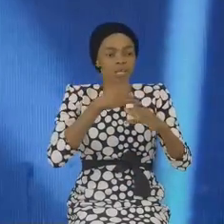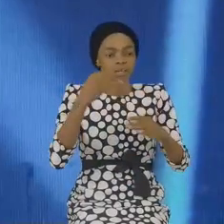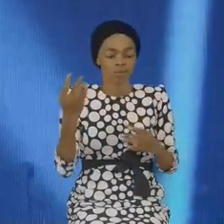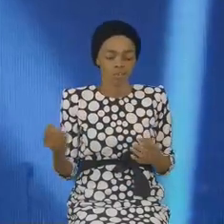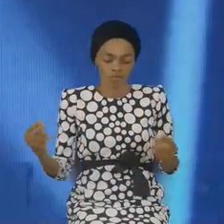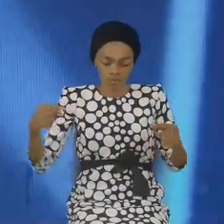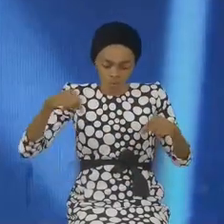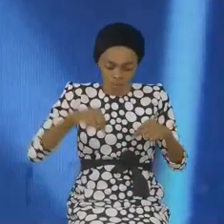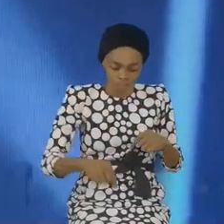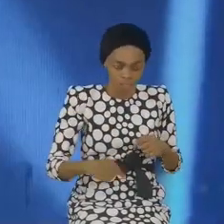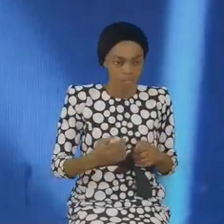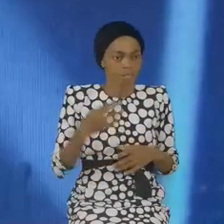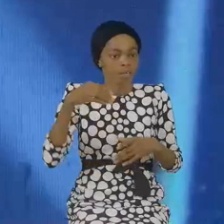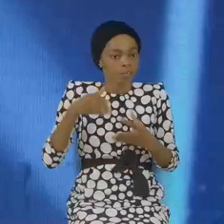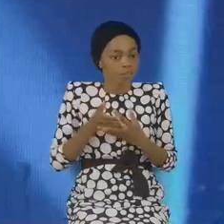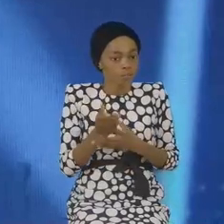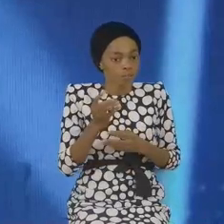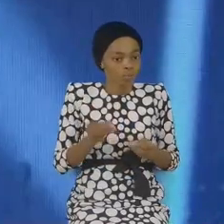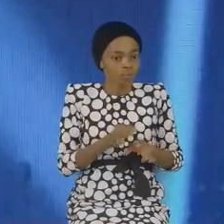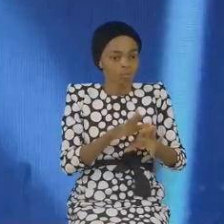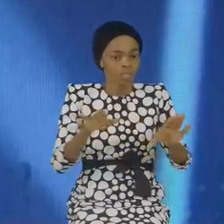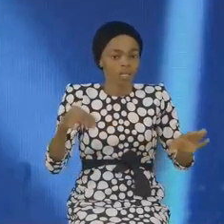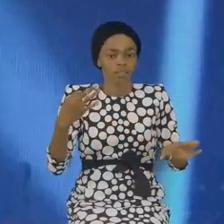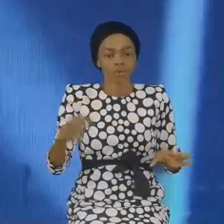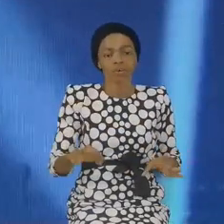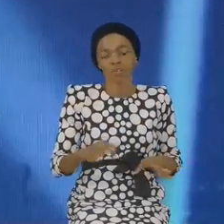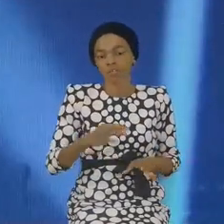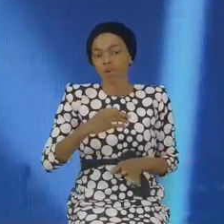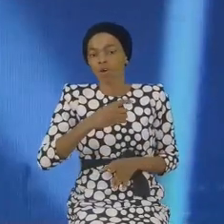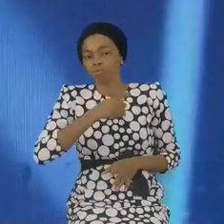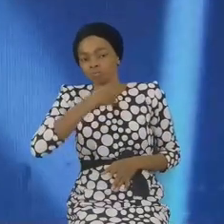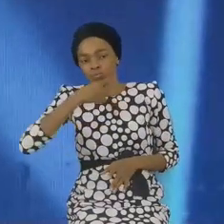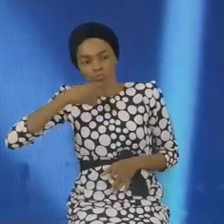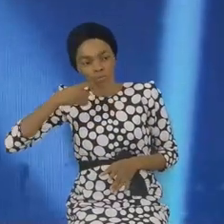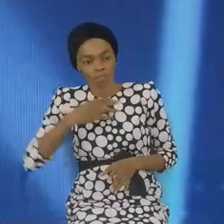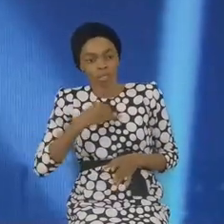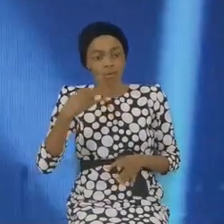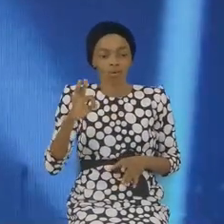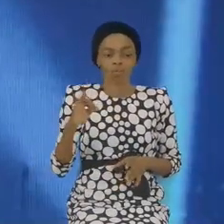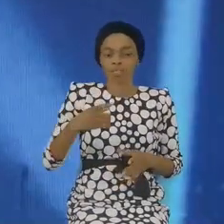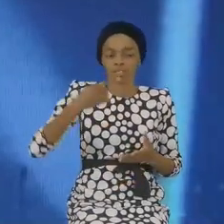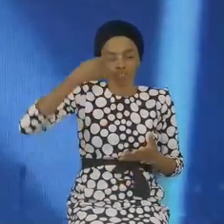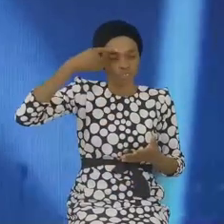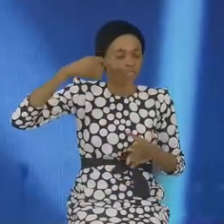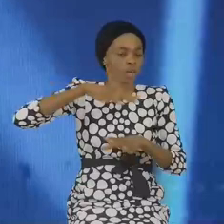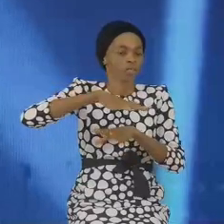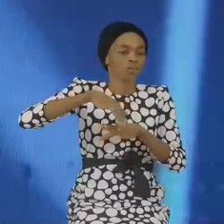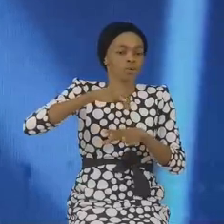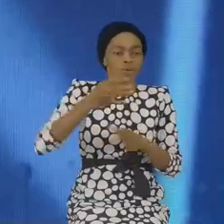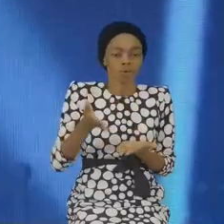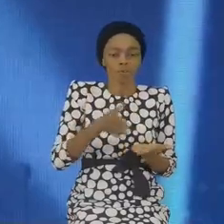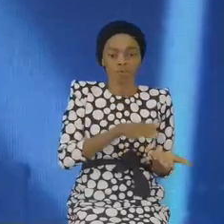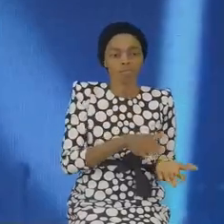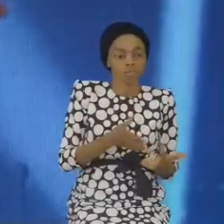où règne la sécheresse et l'ombre de la mort, dans une terre